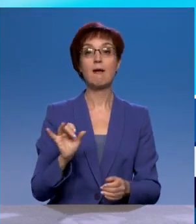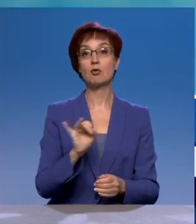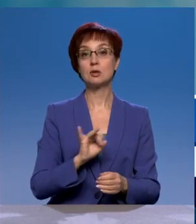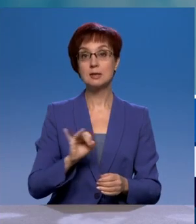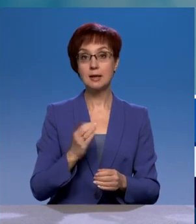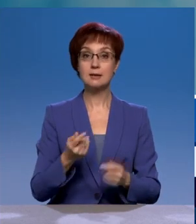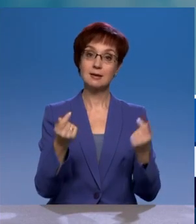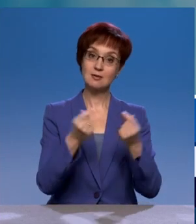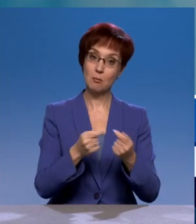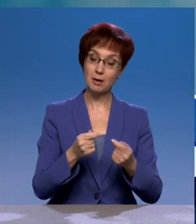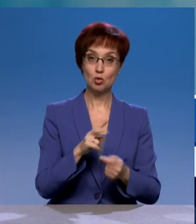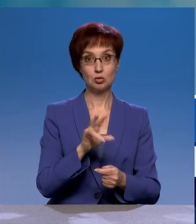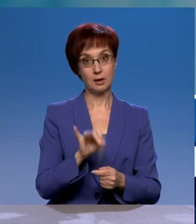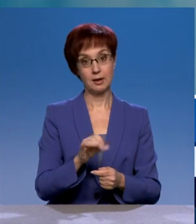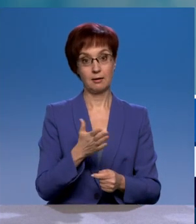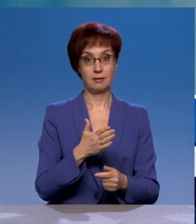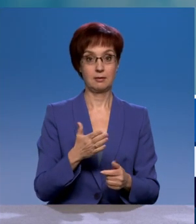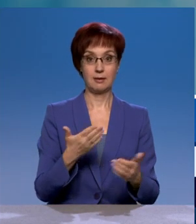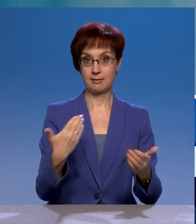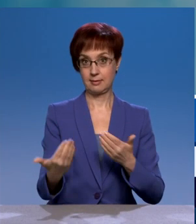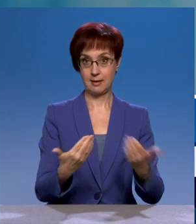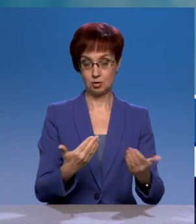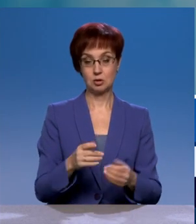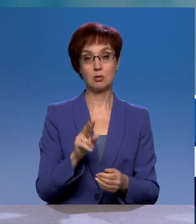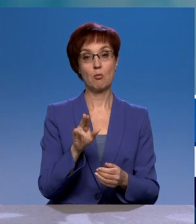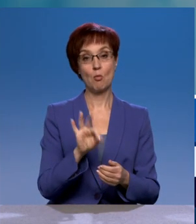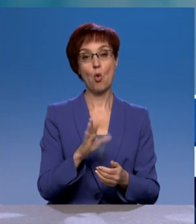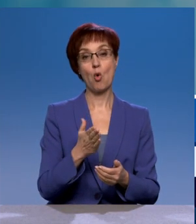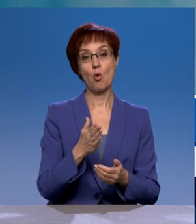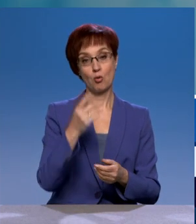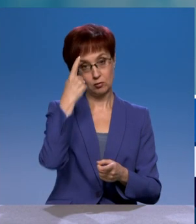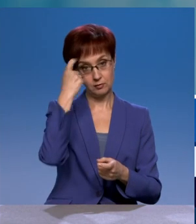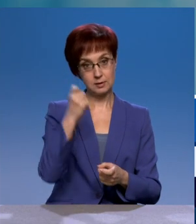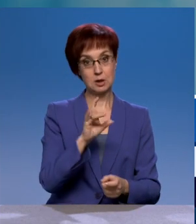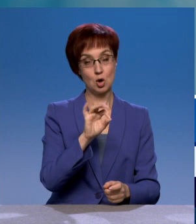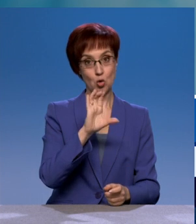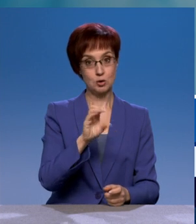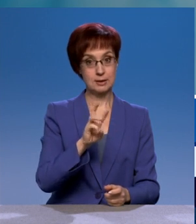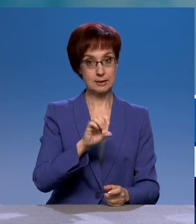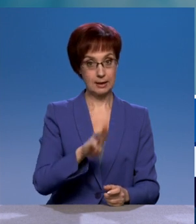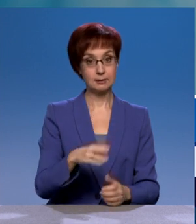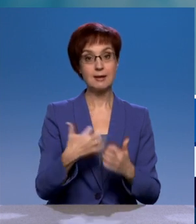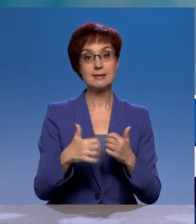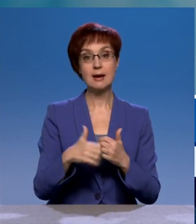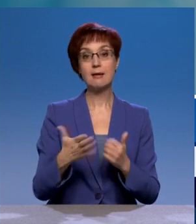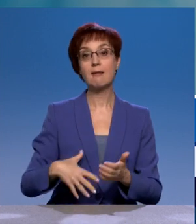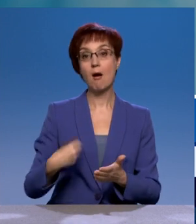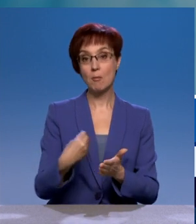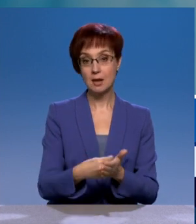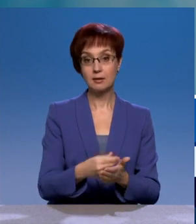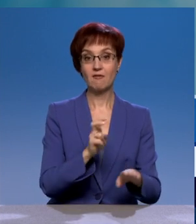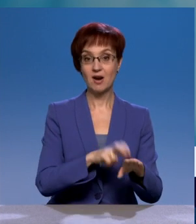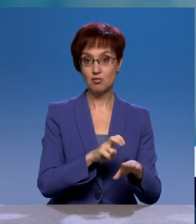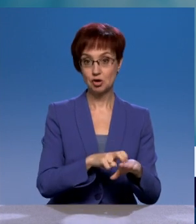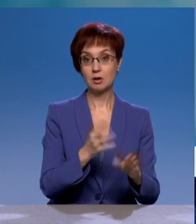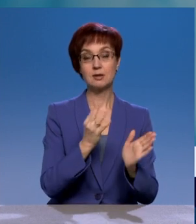сначала вы. Значит, у нас, по данным Росстата, средняя оплата труда медицинских работников, врачей, составляет